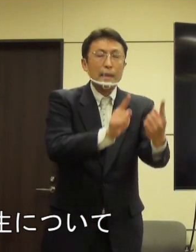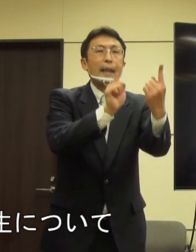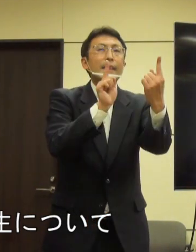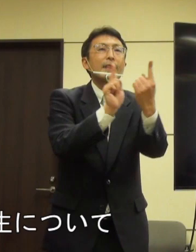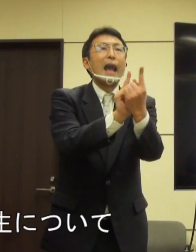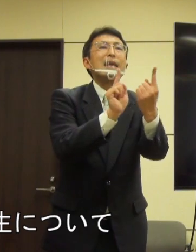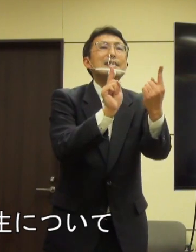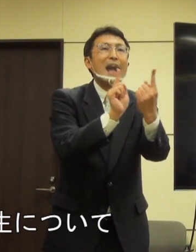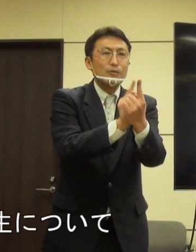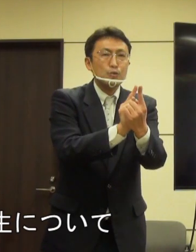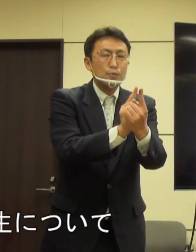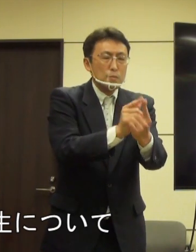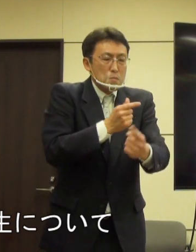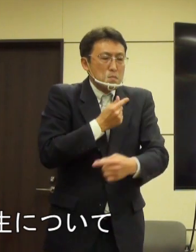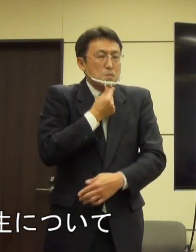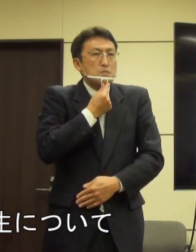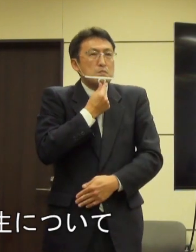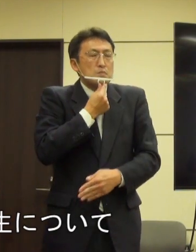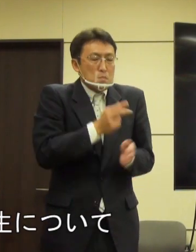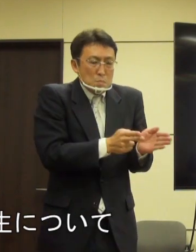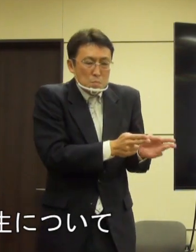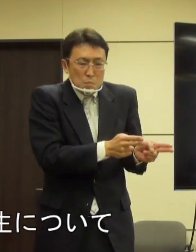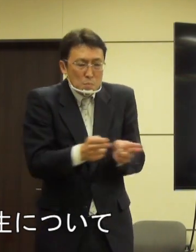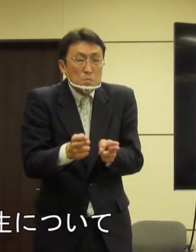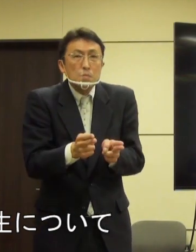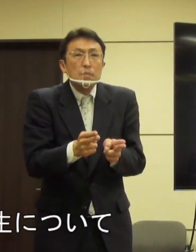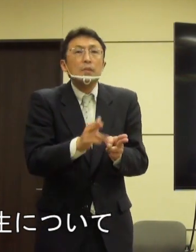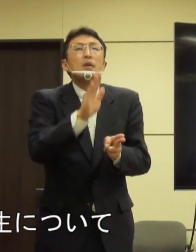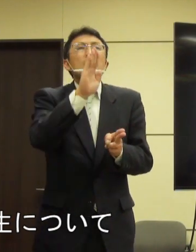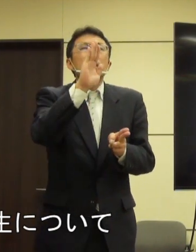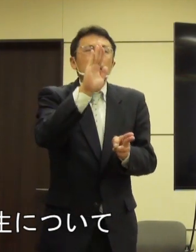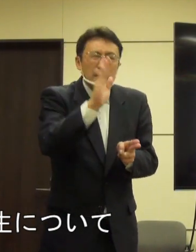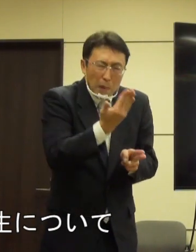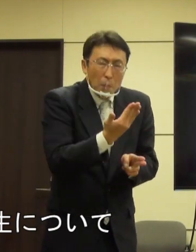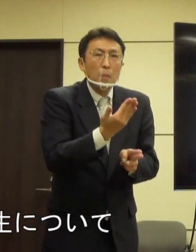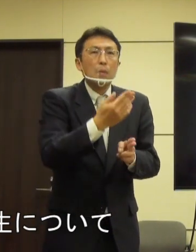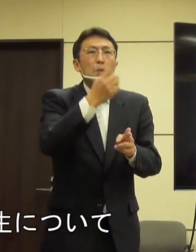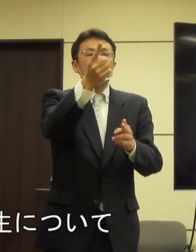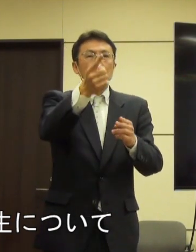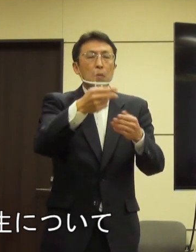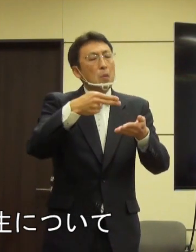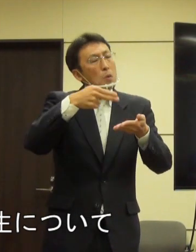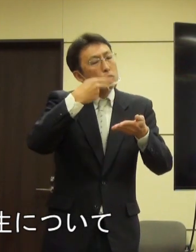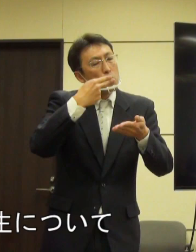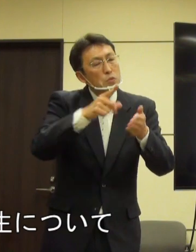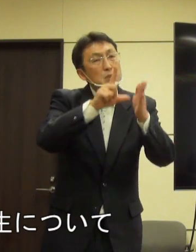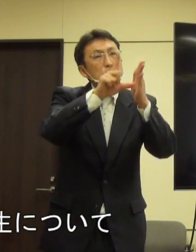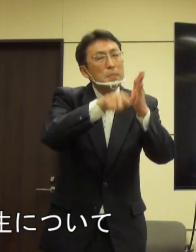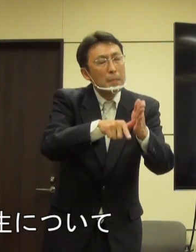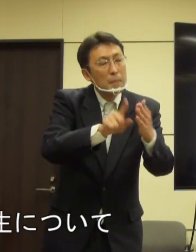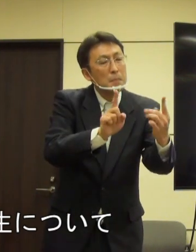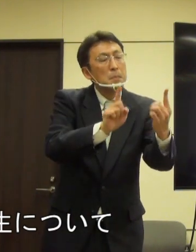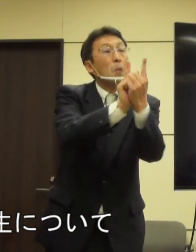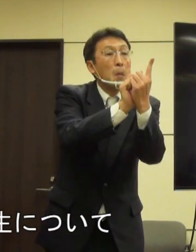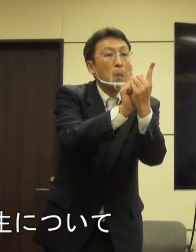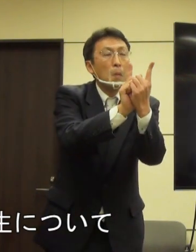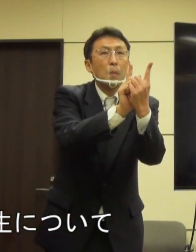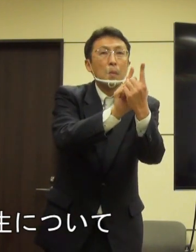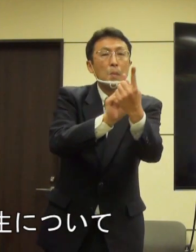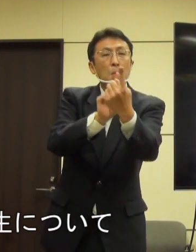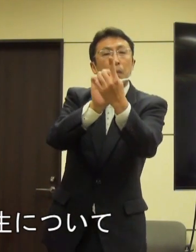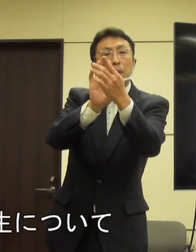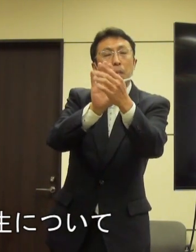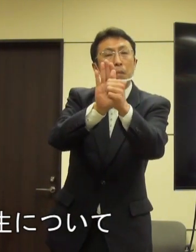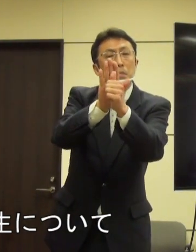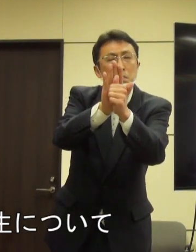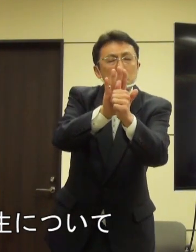やはりこの食事をするとかそういう切り替わった時は非常に危ないです争点ではです